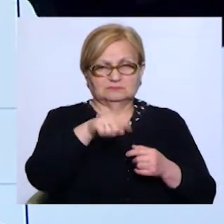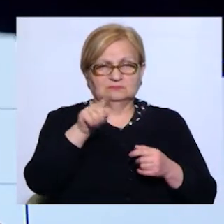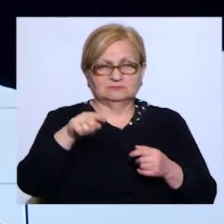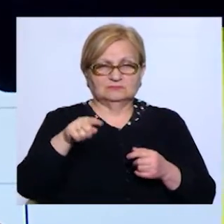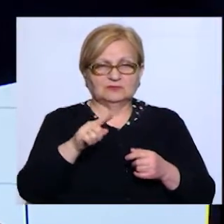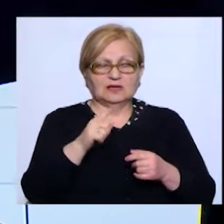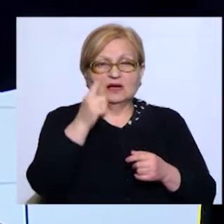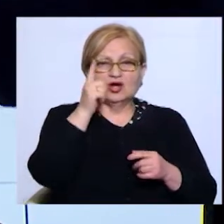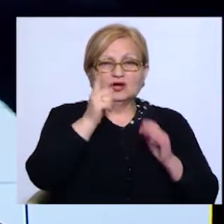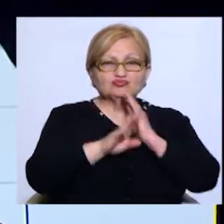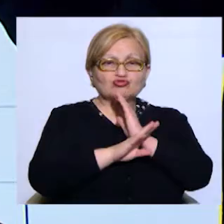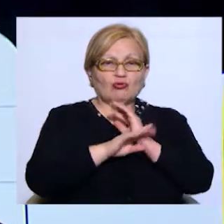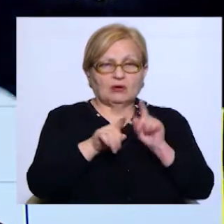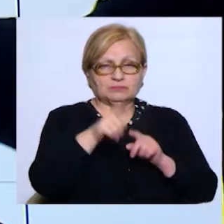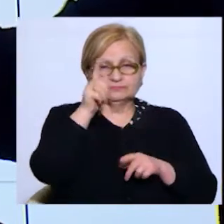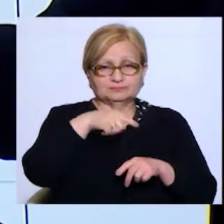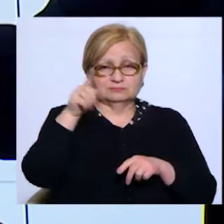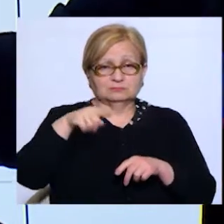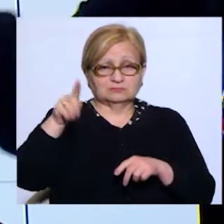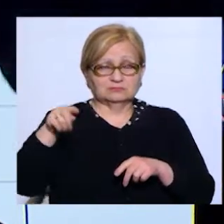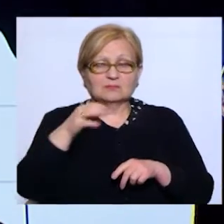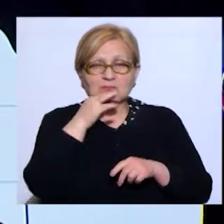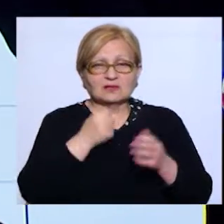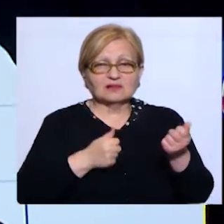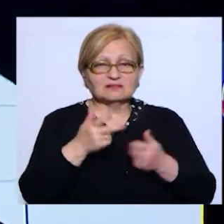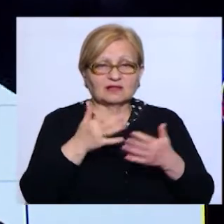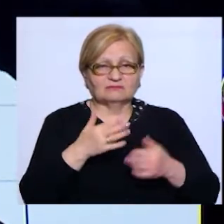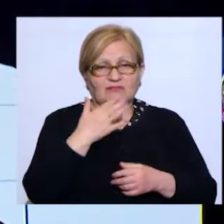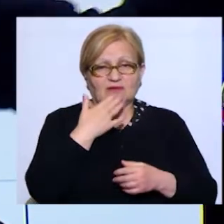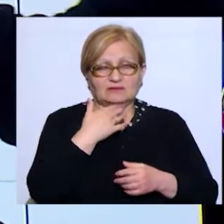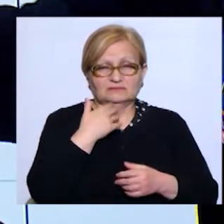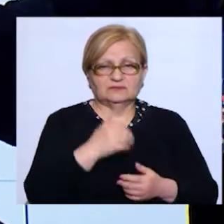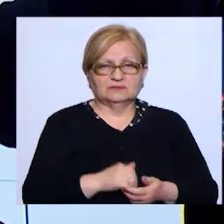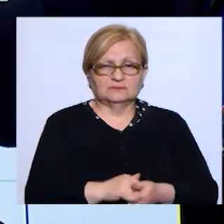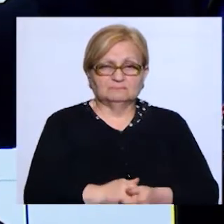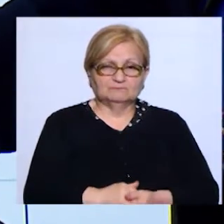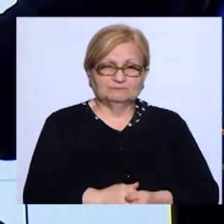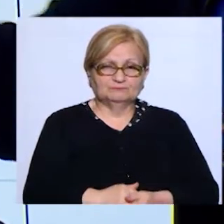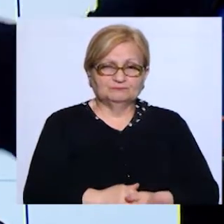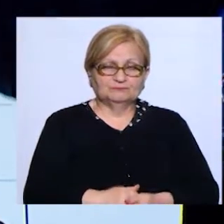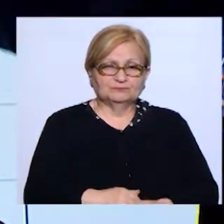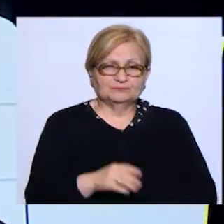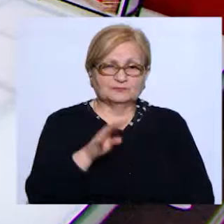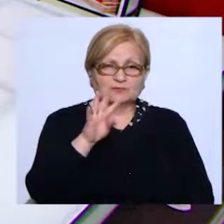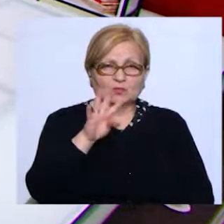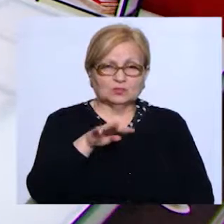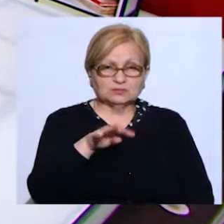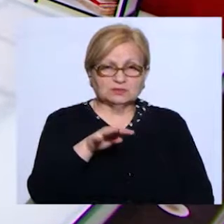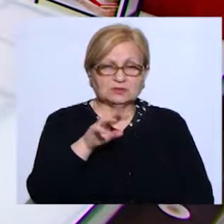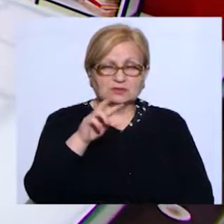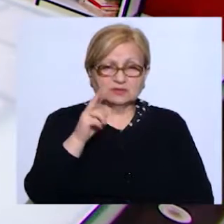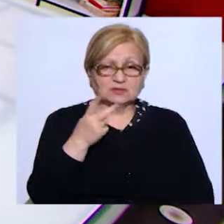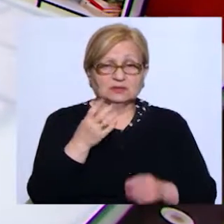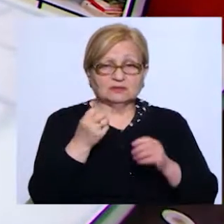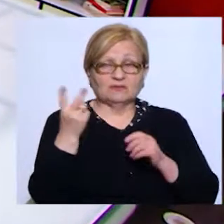ეს ერთი, ხო? 3 2 2ჯერ. აი ნახეთ, 4 რო გავაკეთე და კიდე მეორე